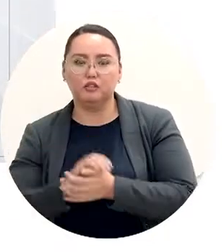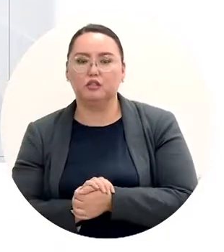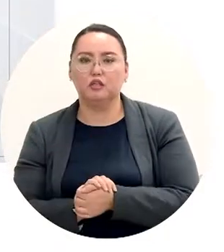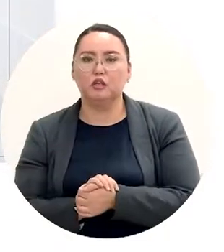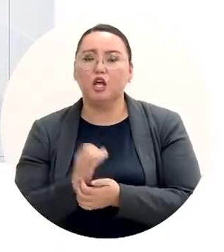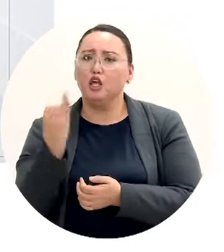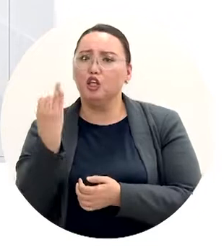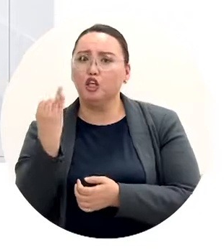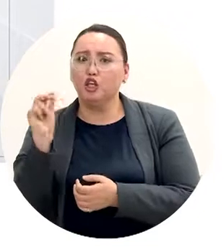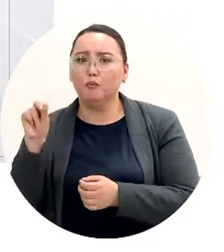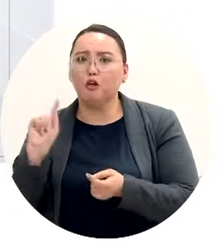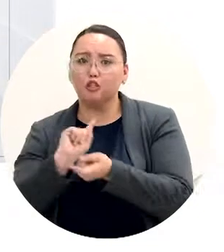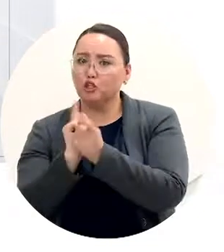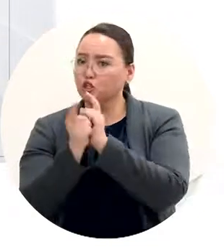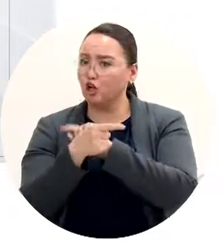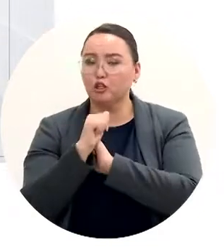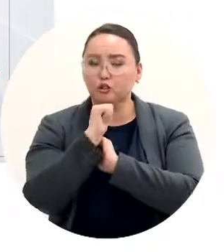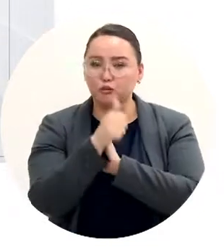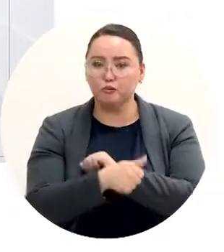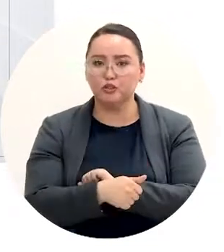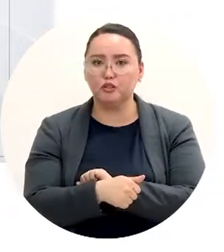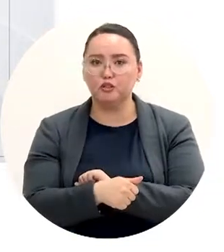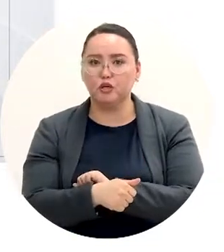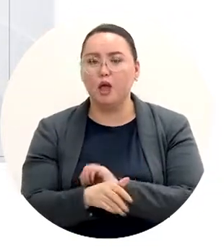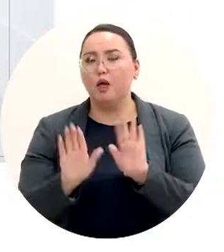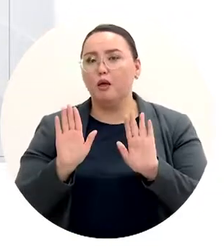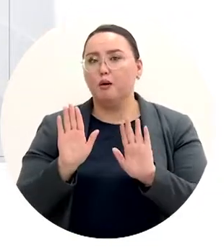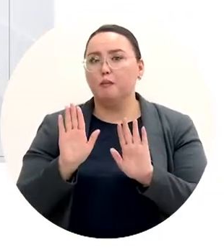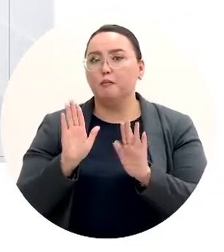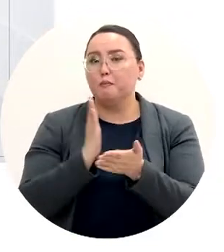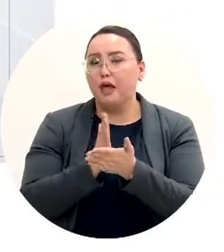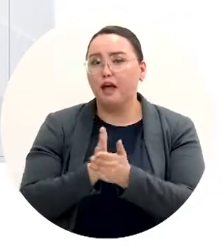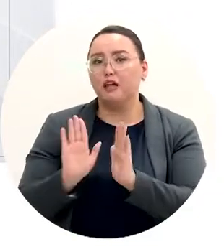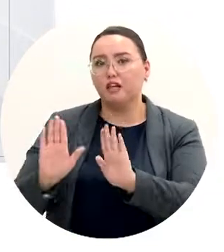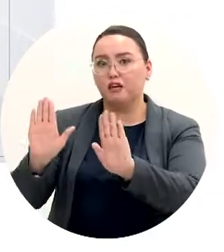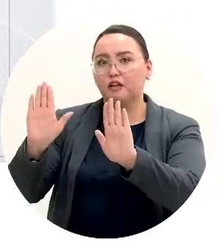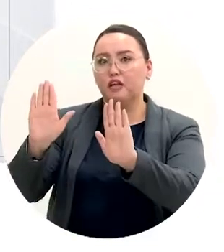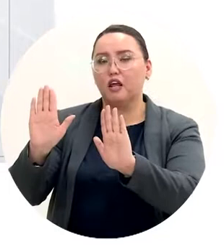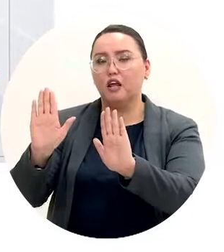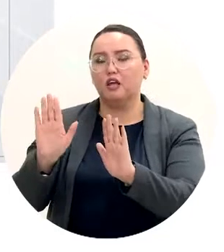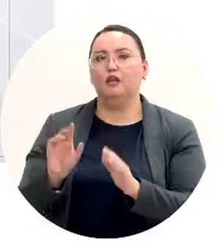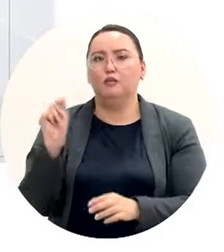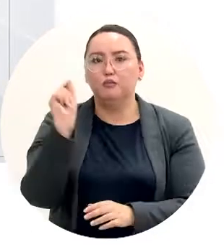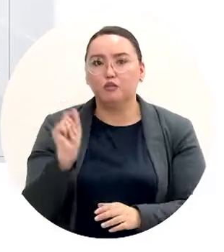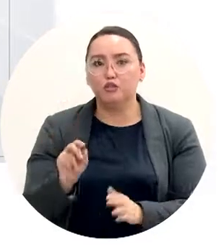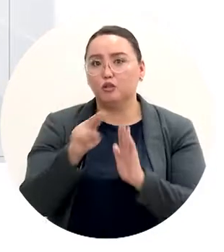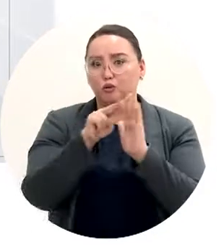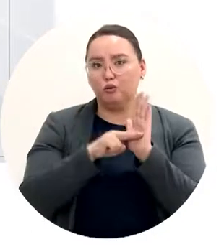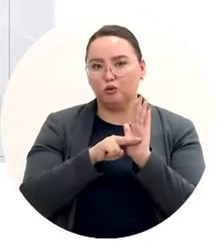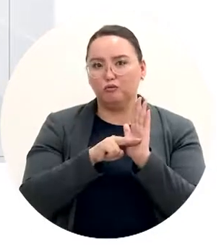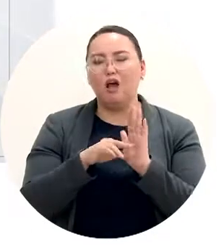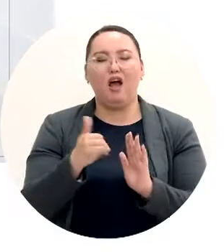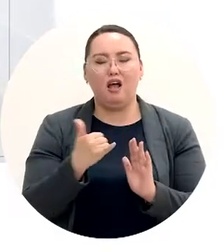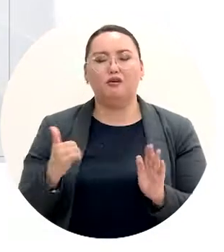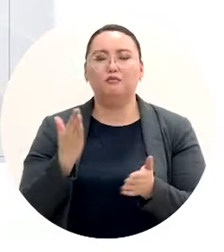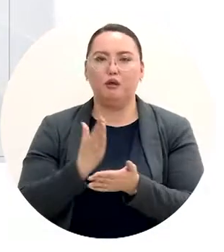болохоор тэргүй үеийн их шиг нь болохоор и болох биш. Яг байгаа хэлбрээрээ буюу чи шигээр босон. Яг